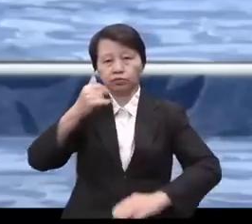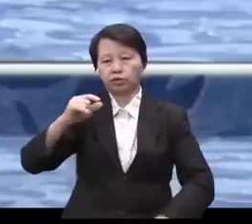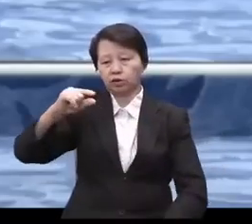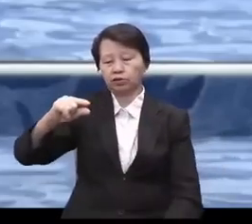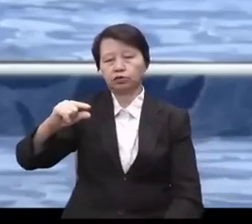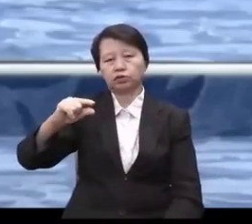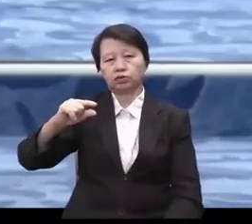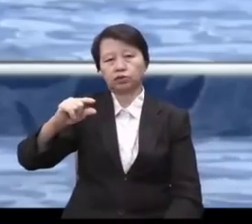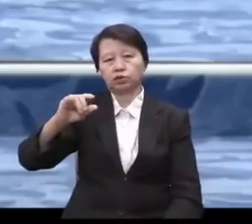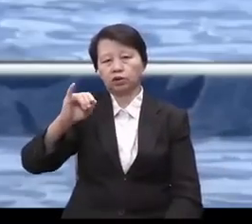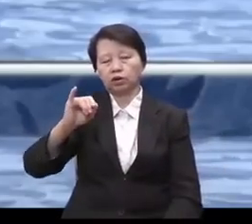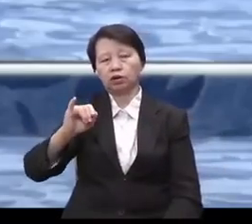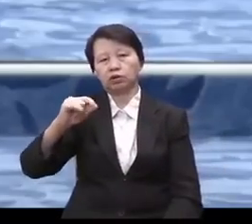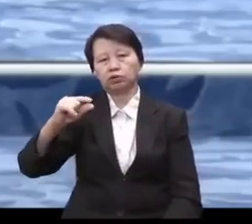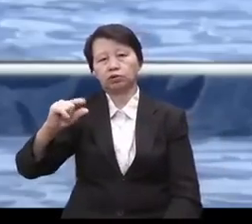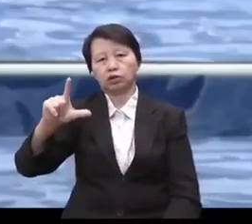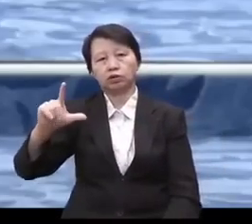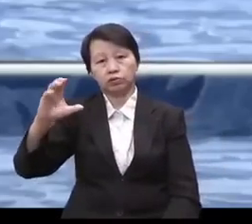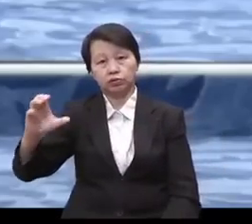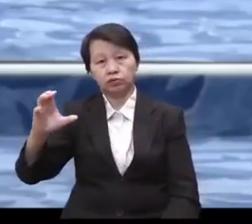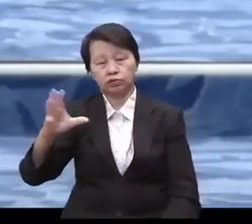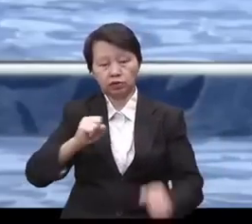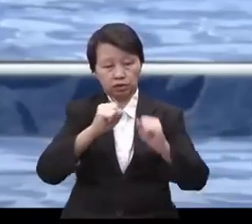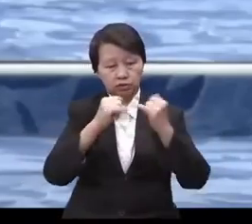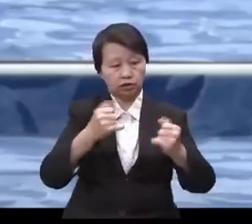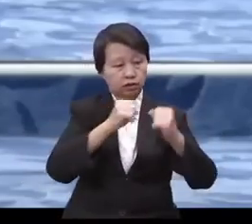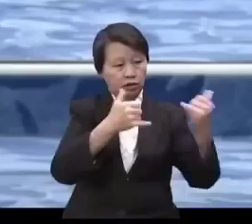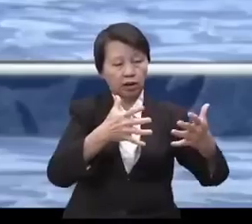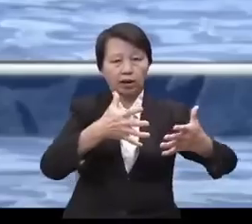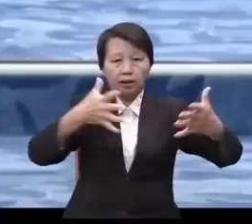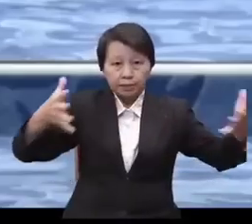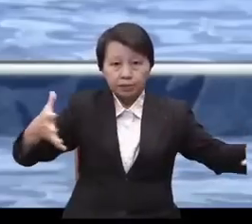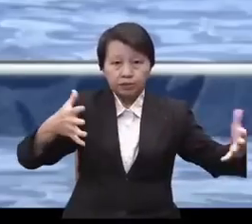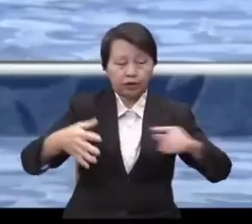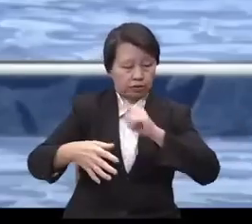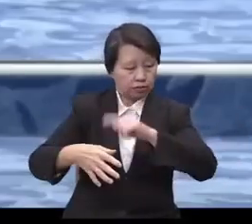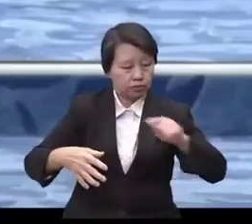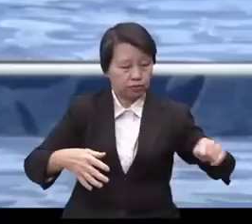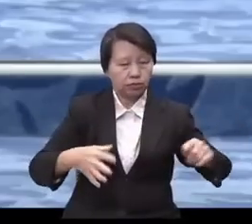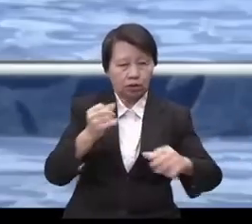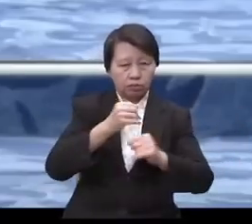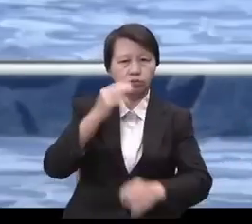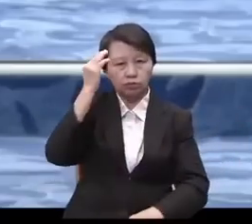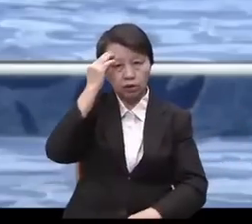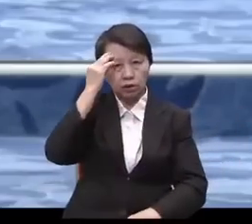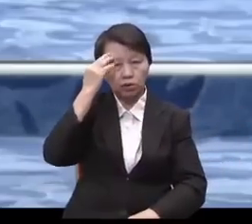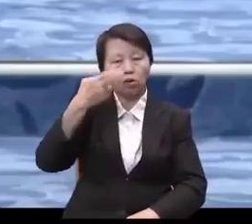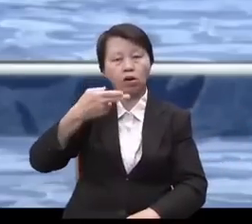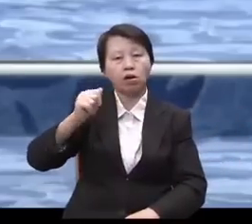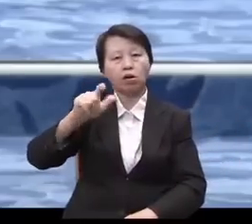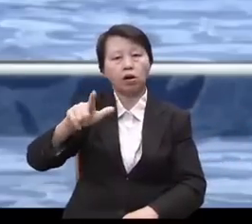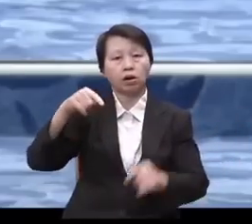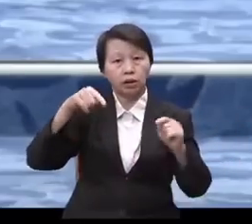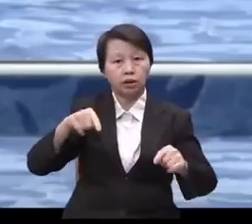GLIC terutamanya dan beberapa syarikat tempatan yang besar mengambil kira hal ini. Dengan